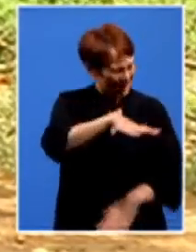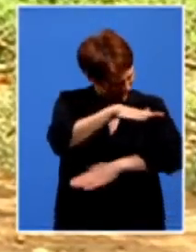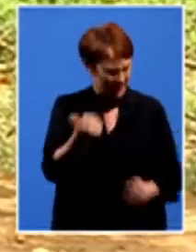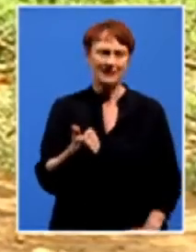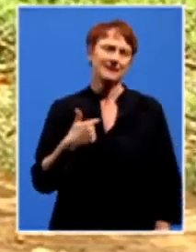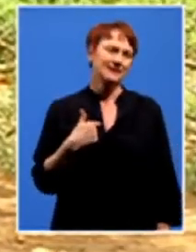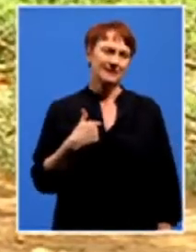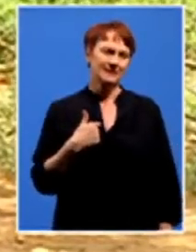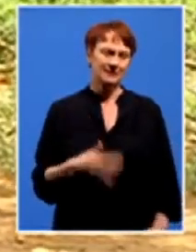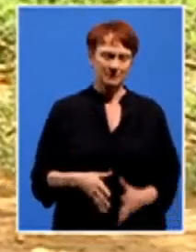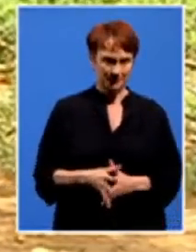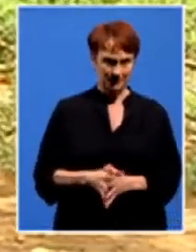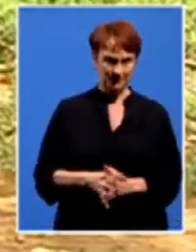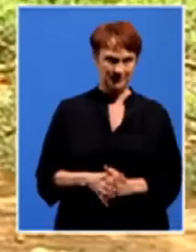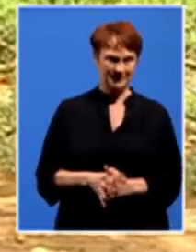noyi